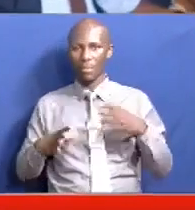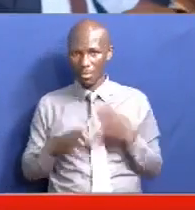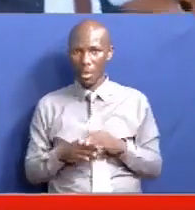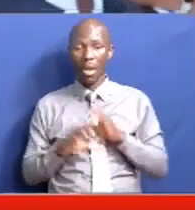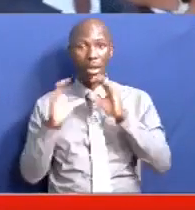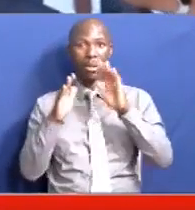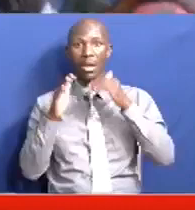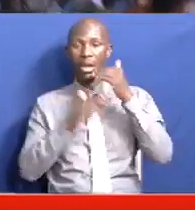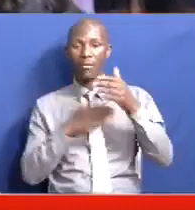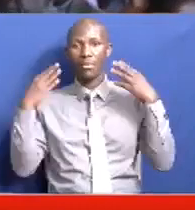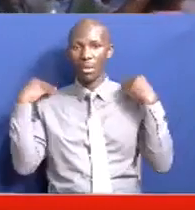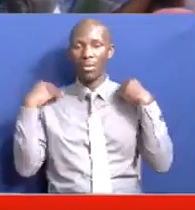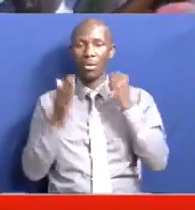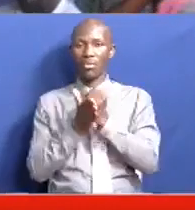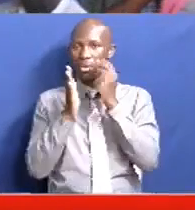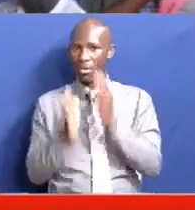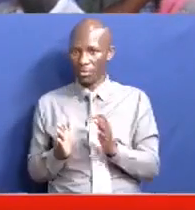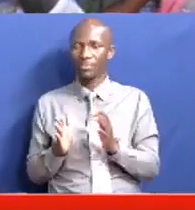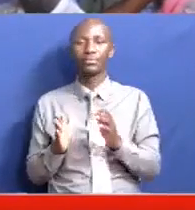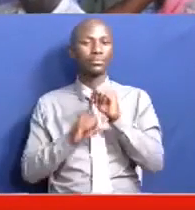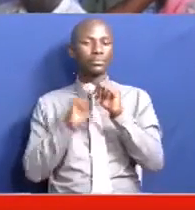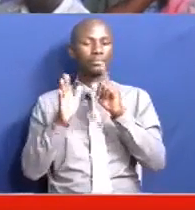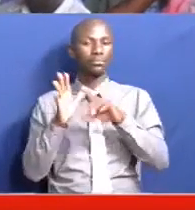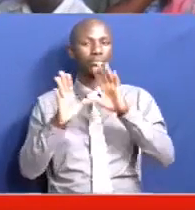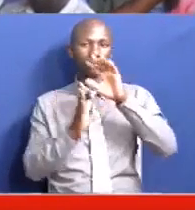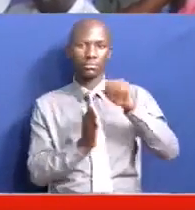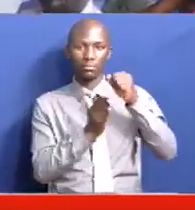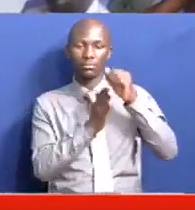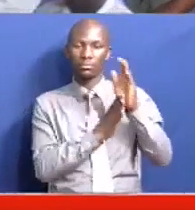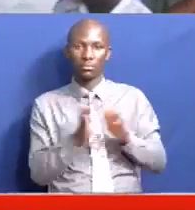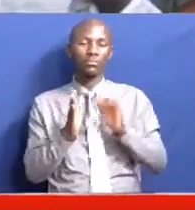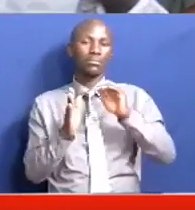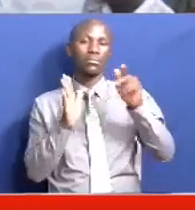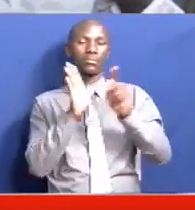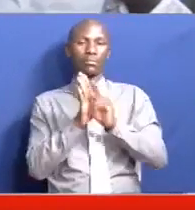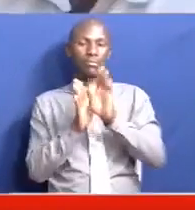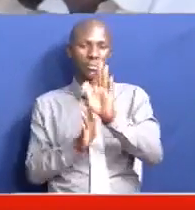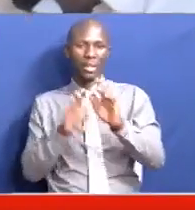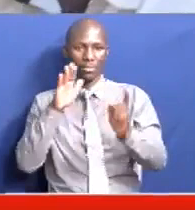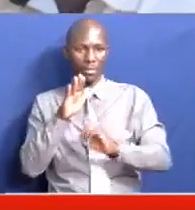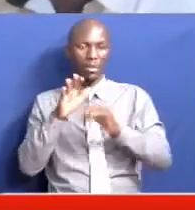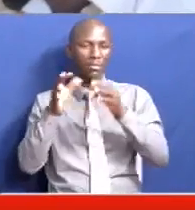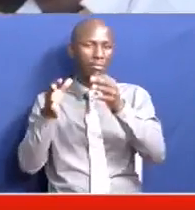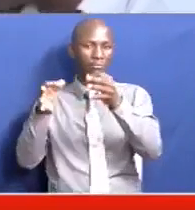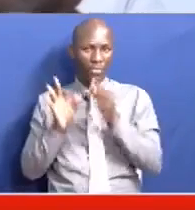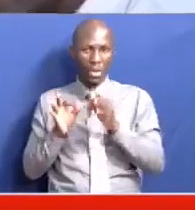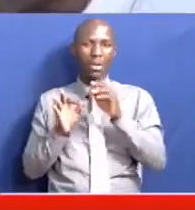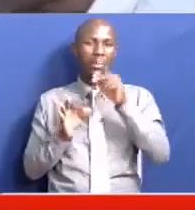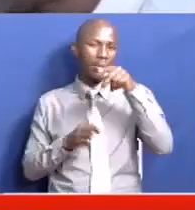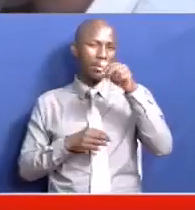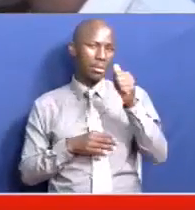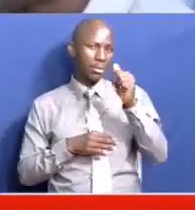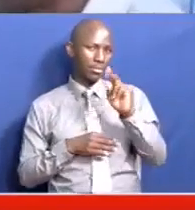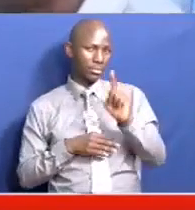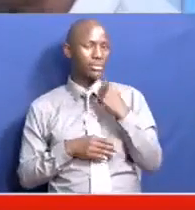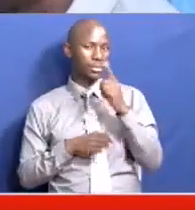ainene tina waiseso yeo bisa mwenene maunduni mabanjet na mibango kaunti ya Kitui muviani waki nandu Paul Kimwele ni wawe